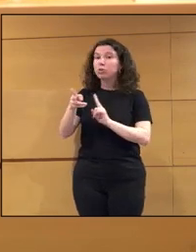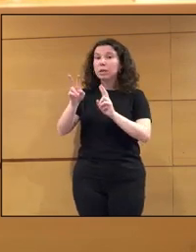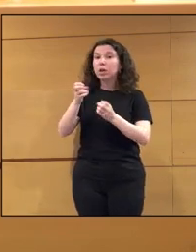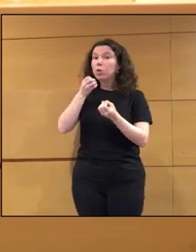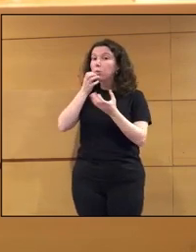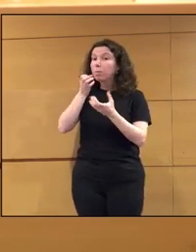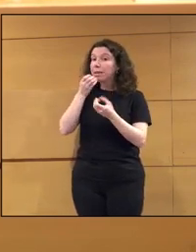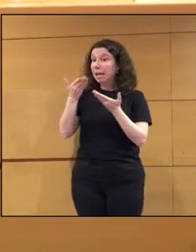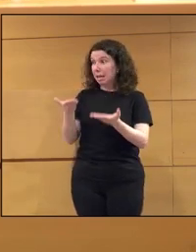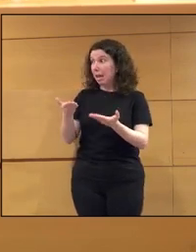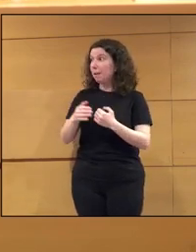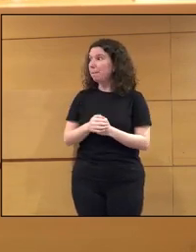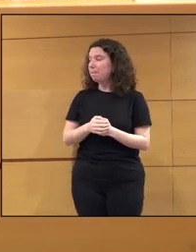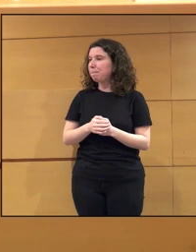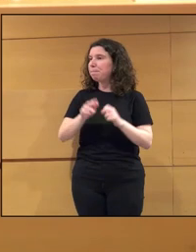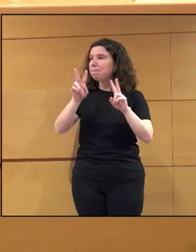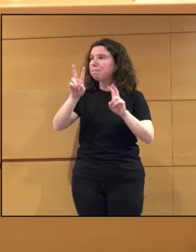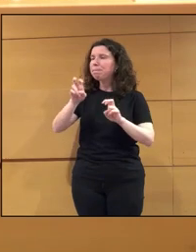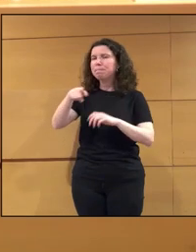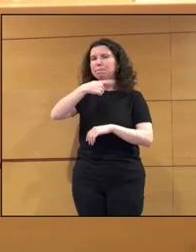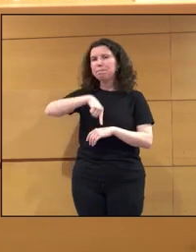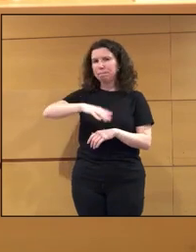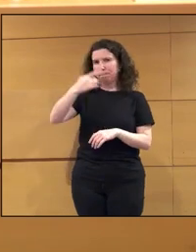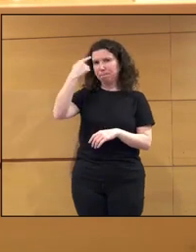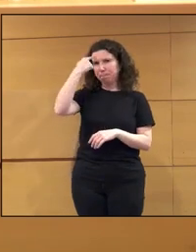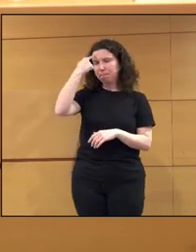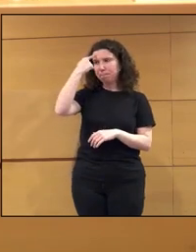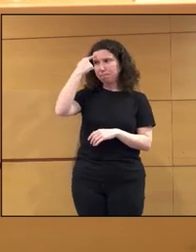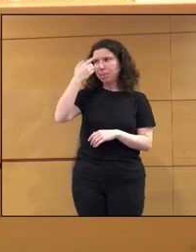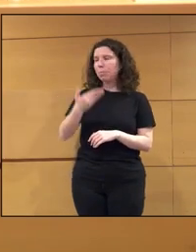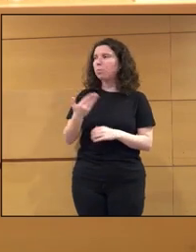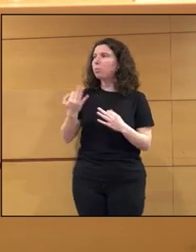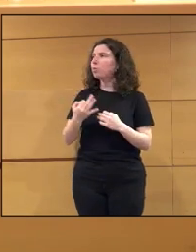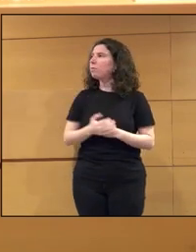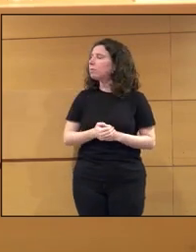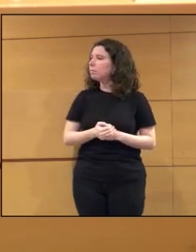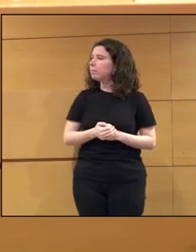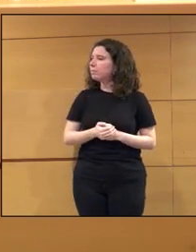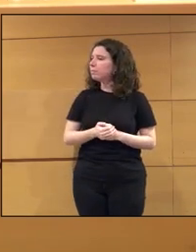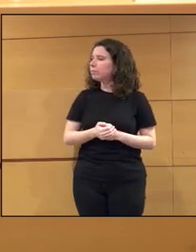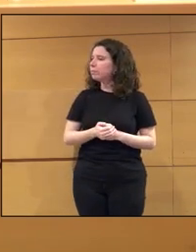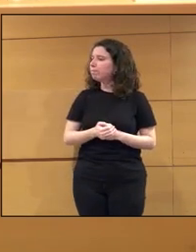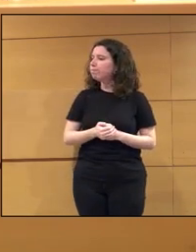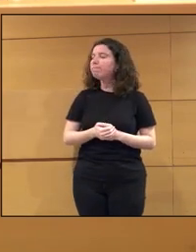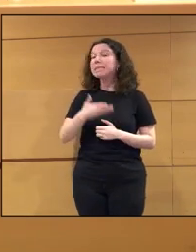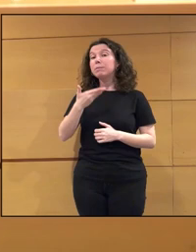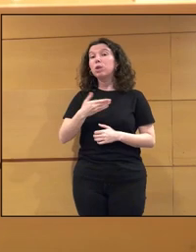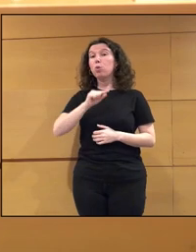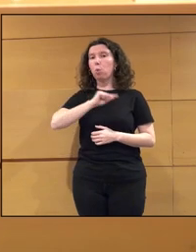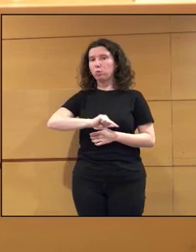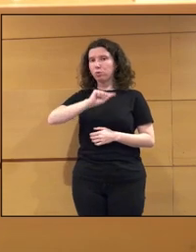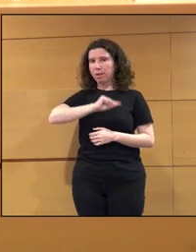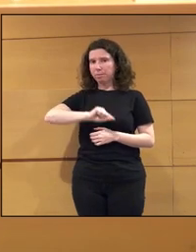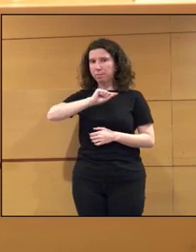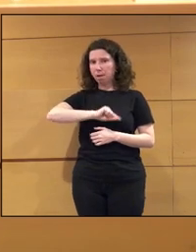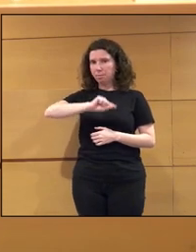d'ara, una cosa que també remarquem molt és que és molt important tenir conscienciació de